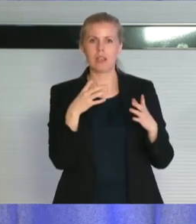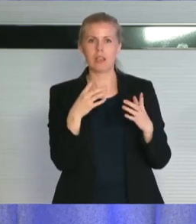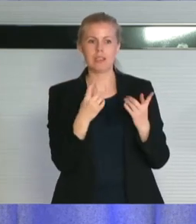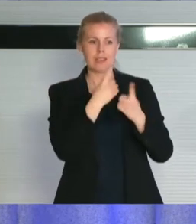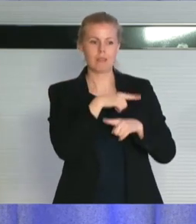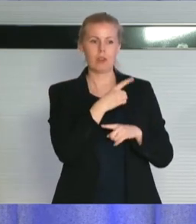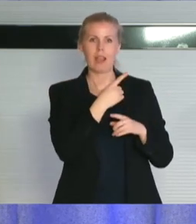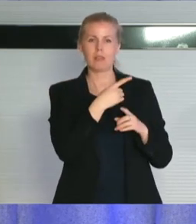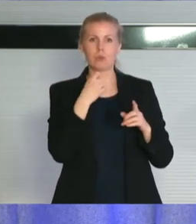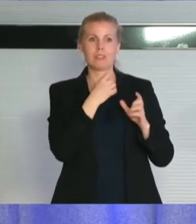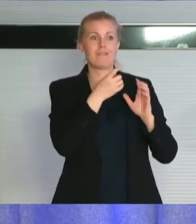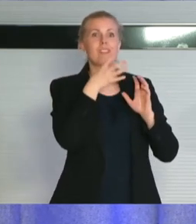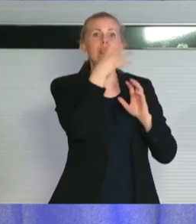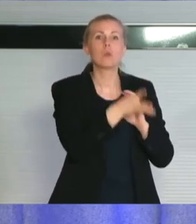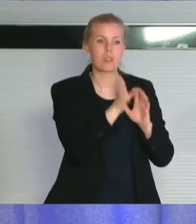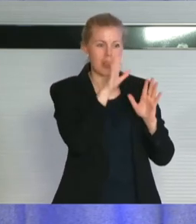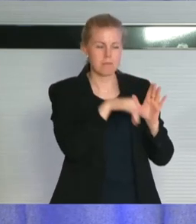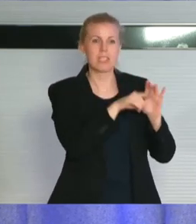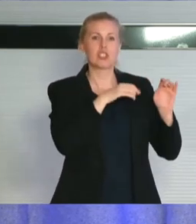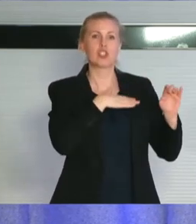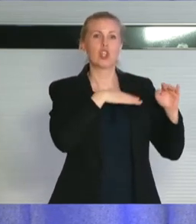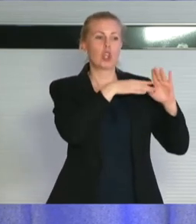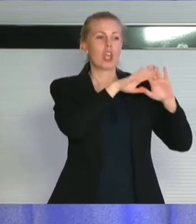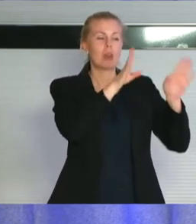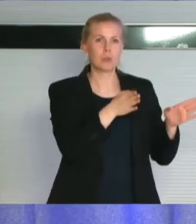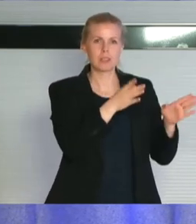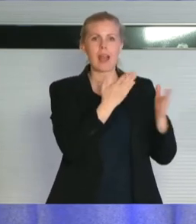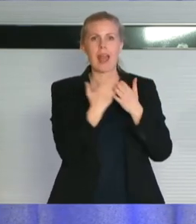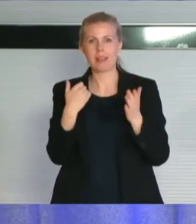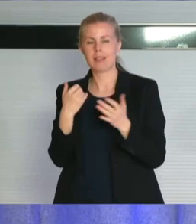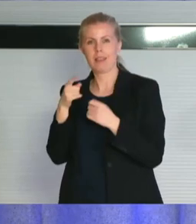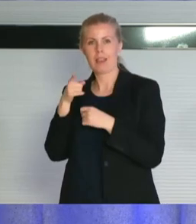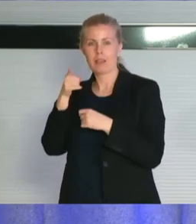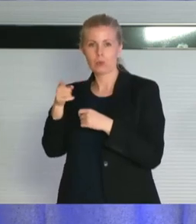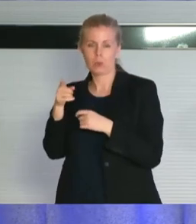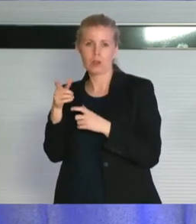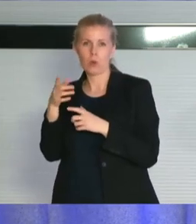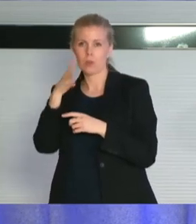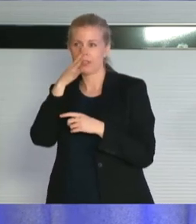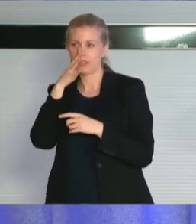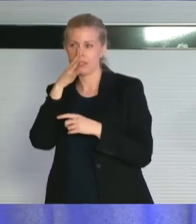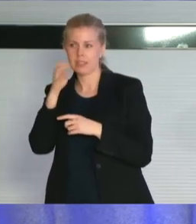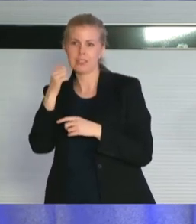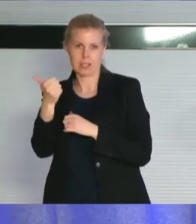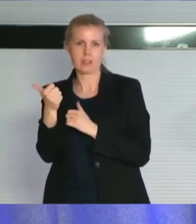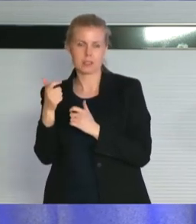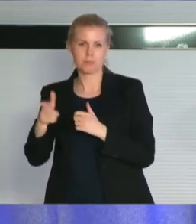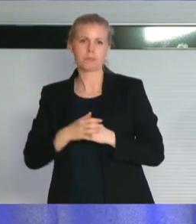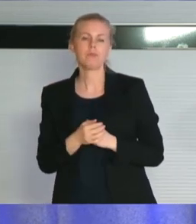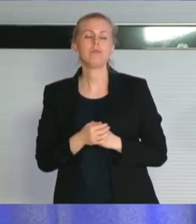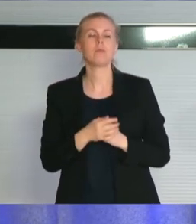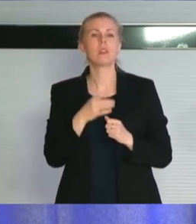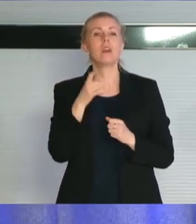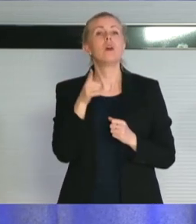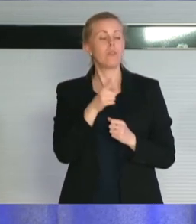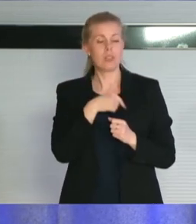sykehus, inkludert 190 på intensiv. Og sykehusene ville fått en stor belastning. Vi vet ikke